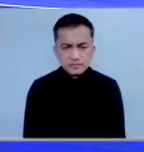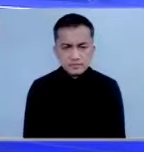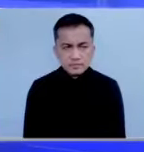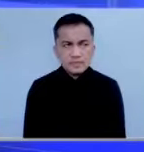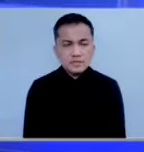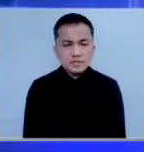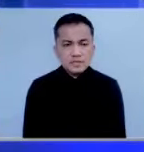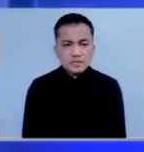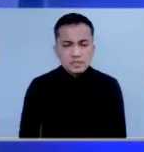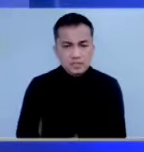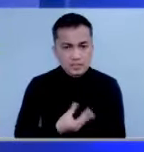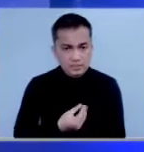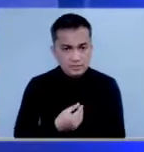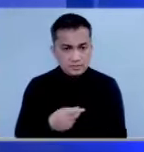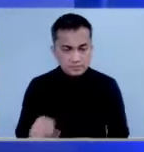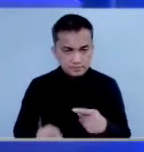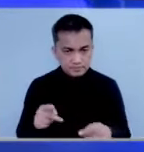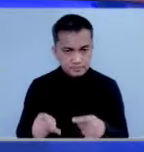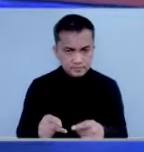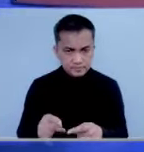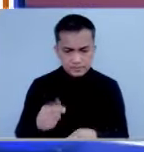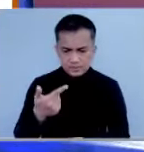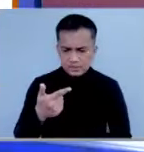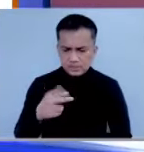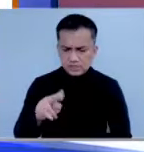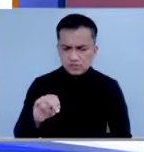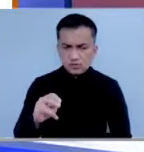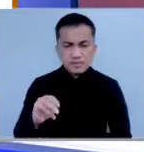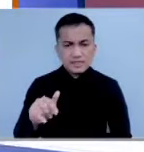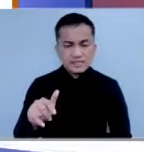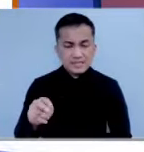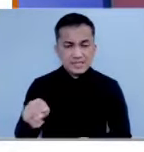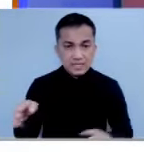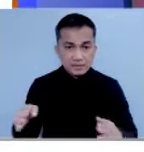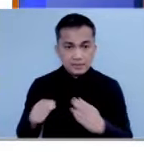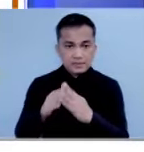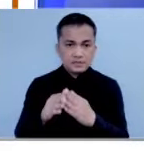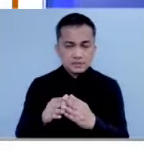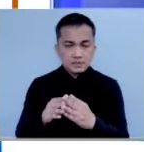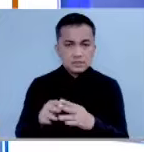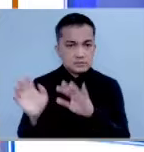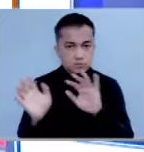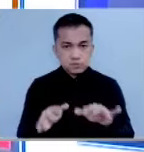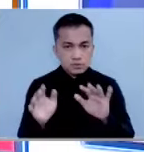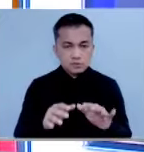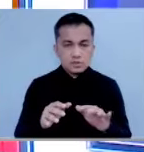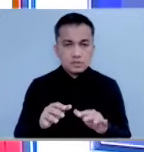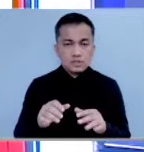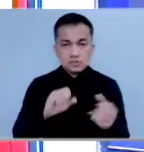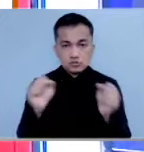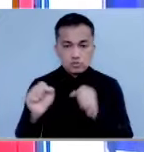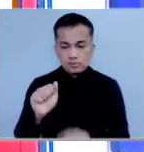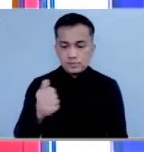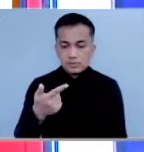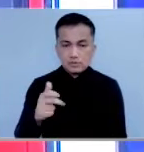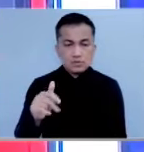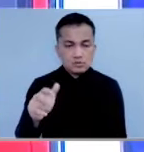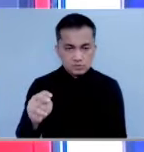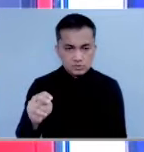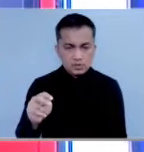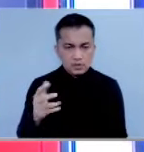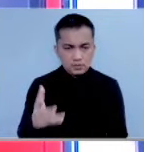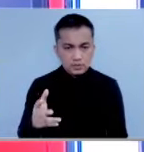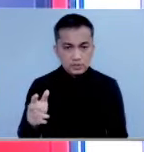Nangangamba naman ang mga residente sa Ginobatan, Albay sa gitna ng pananalasa ng Bagyong Aghon. Posible kasing gumagasa ang